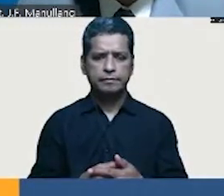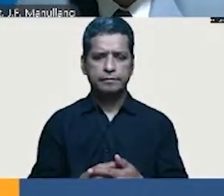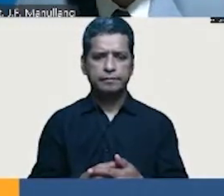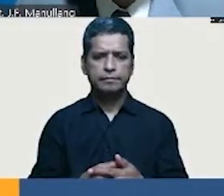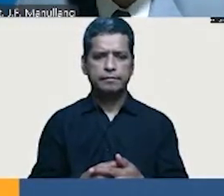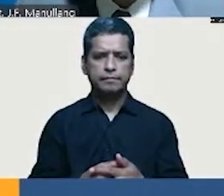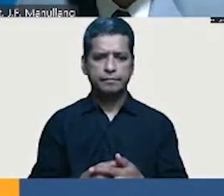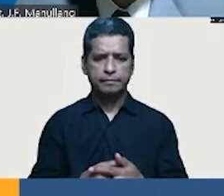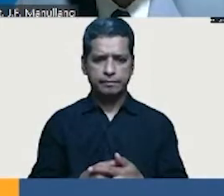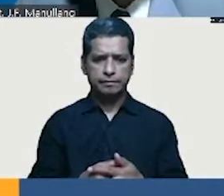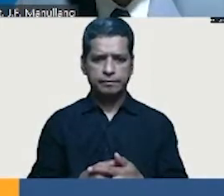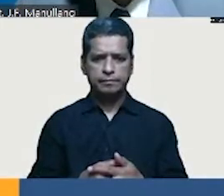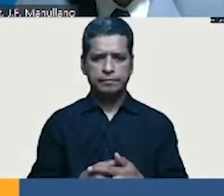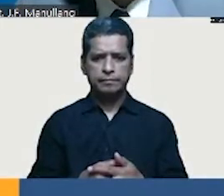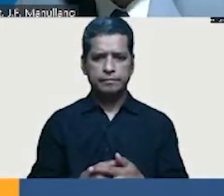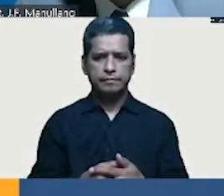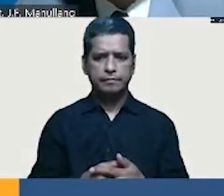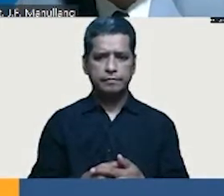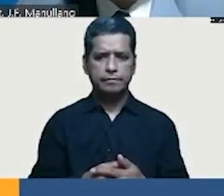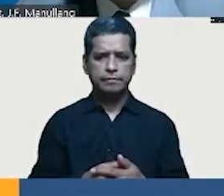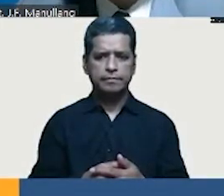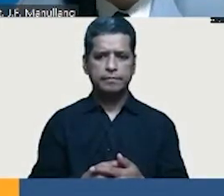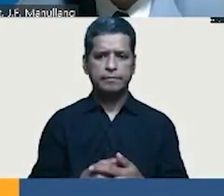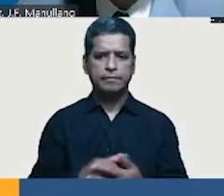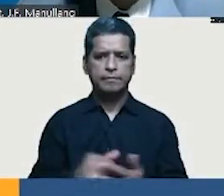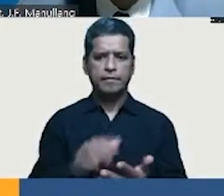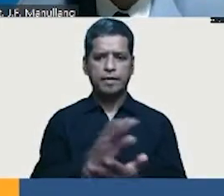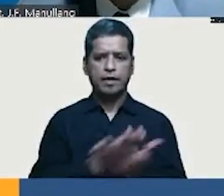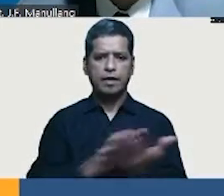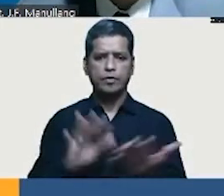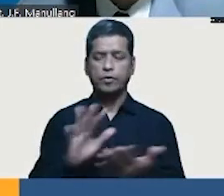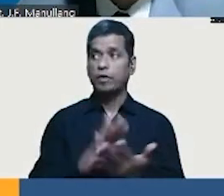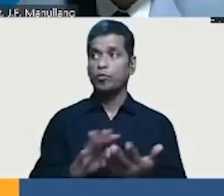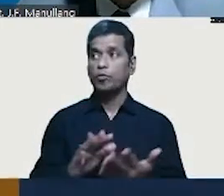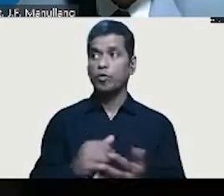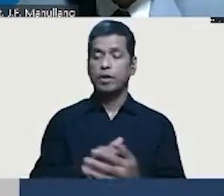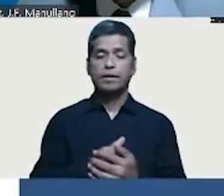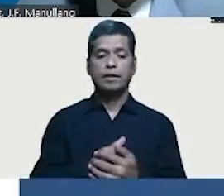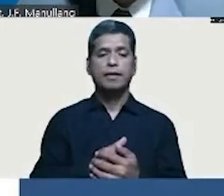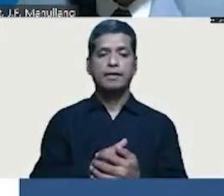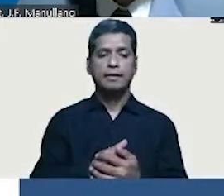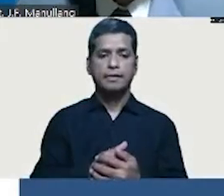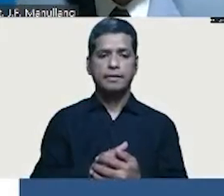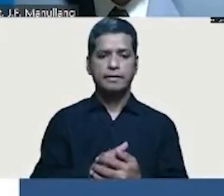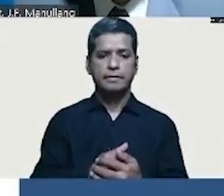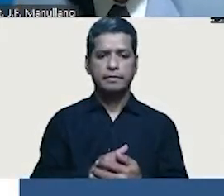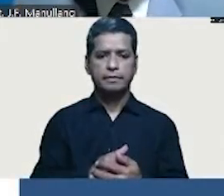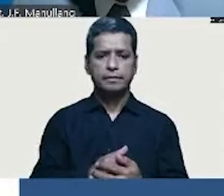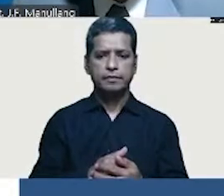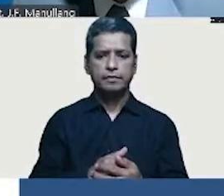pembahasan kita malam ini adalah karunia nubuatan Iya